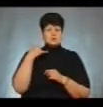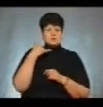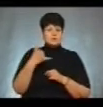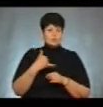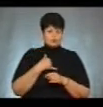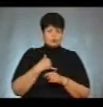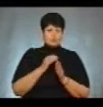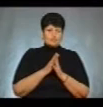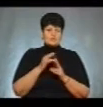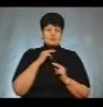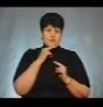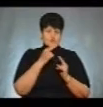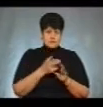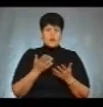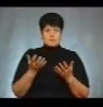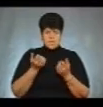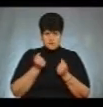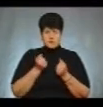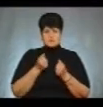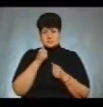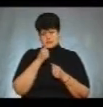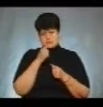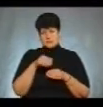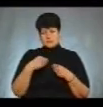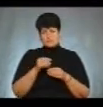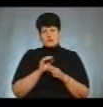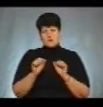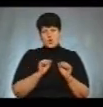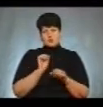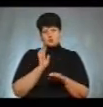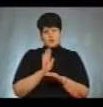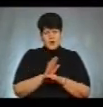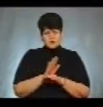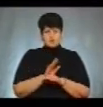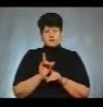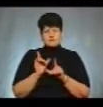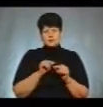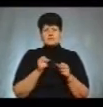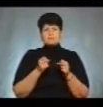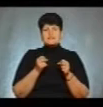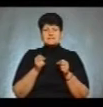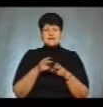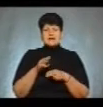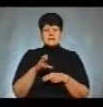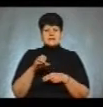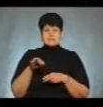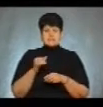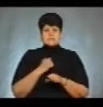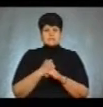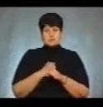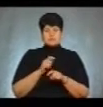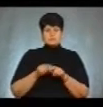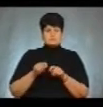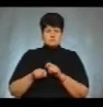увагу. Я приймаю ці скарги, і буквально завтра я дам розпорядження, вийдуть спеціалісти і зроблять